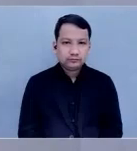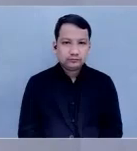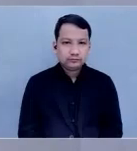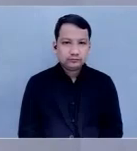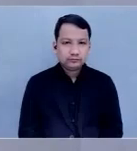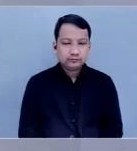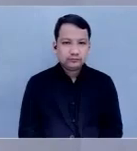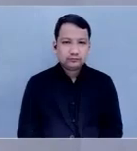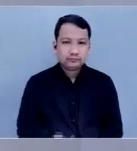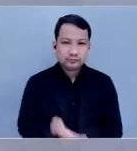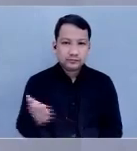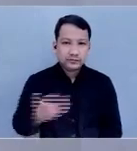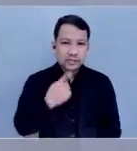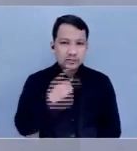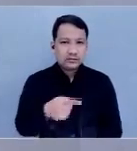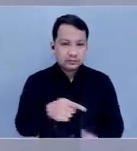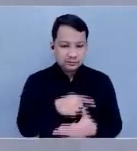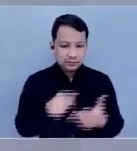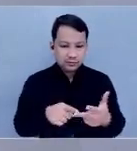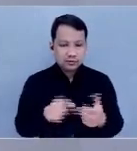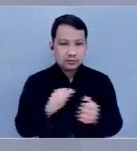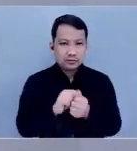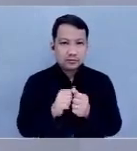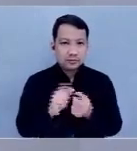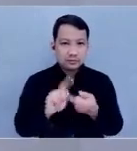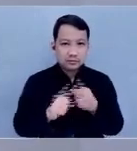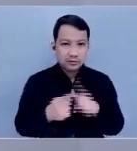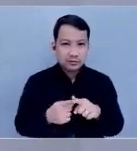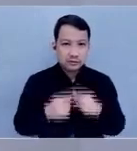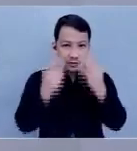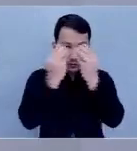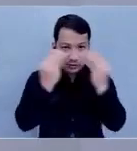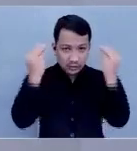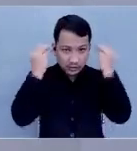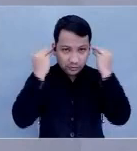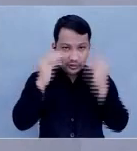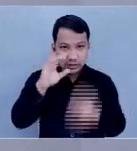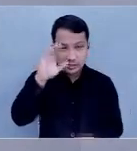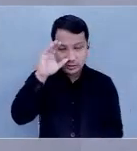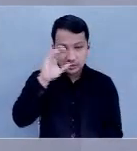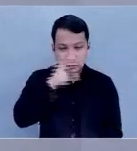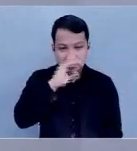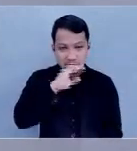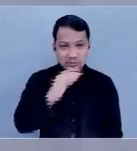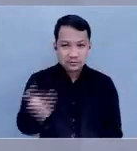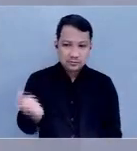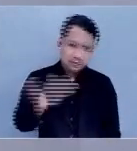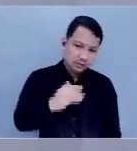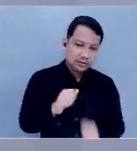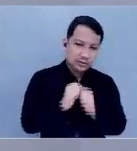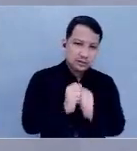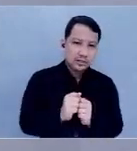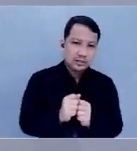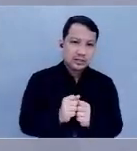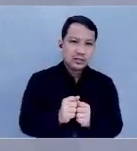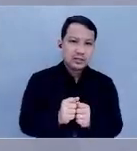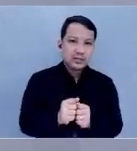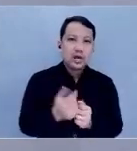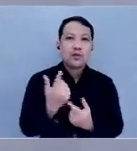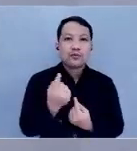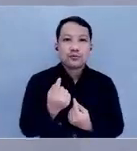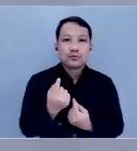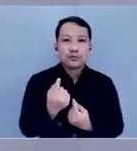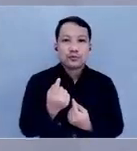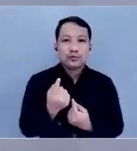Kakaiba naman ang trip ng tatlong magkakaibigan sa Mandawi City, Cebu. Imbis kasi na magkayayang tumambay, nang hold up sila ng coffee